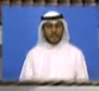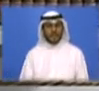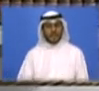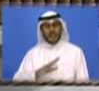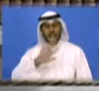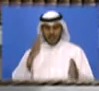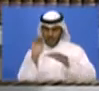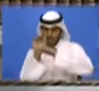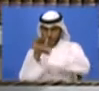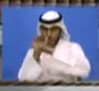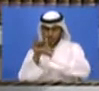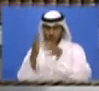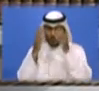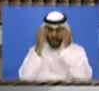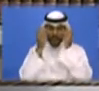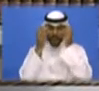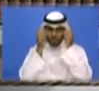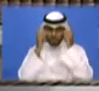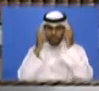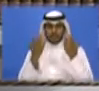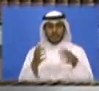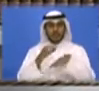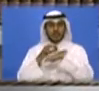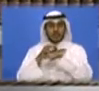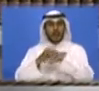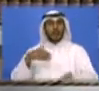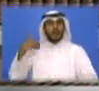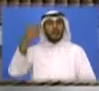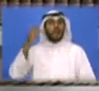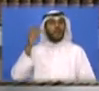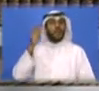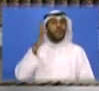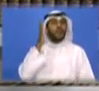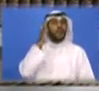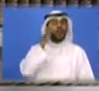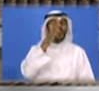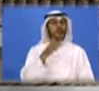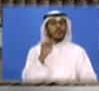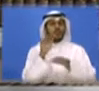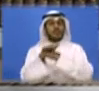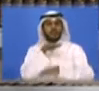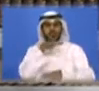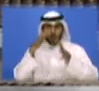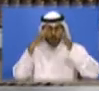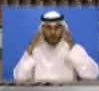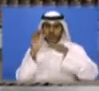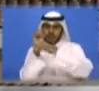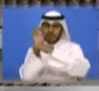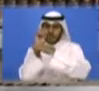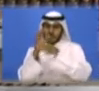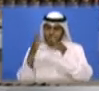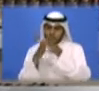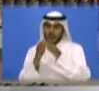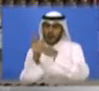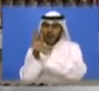الندوات ويعني العلمية للناس في الخارج بإرسال الوفود